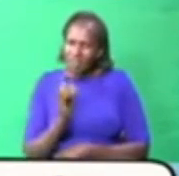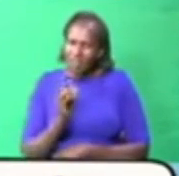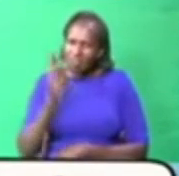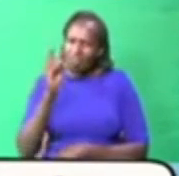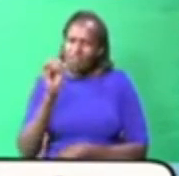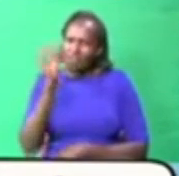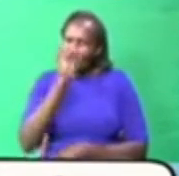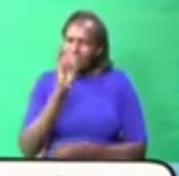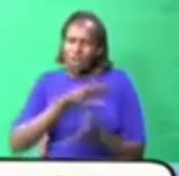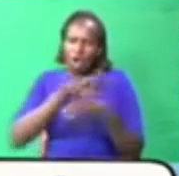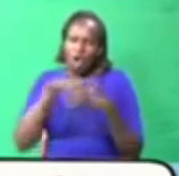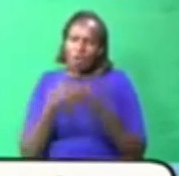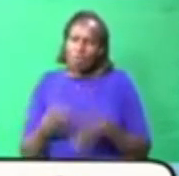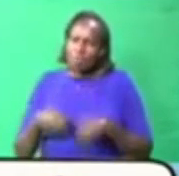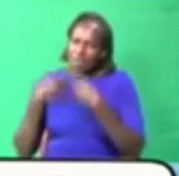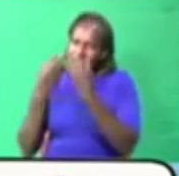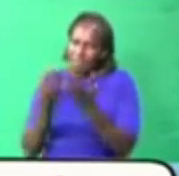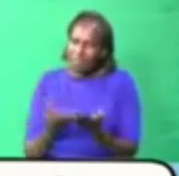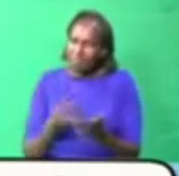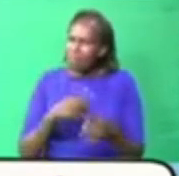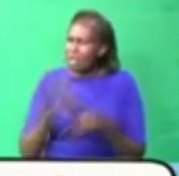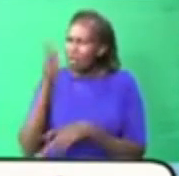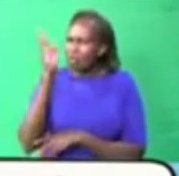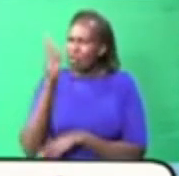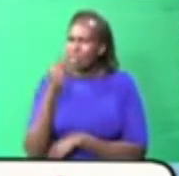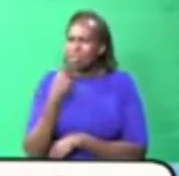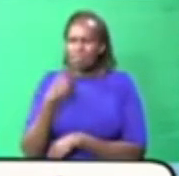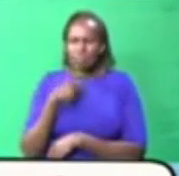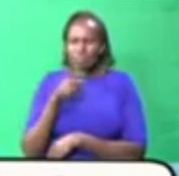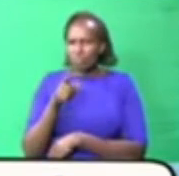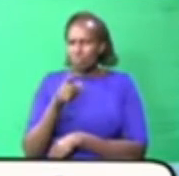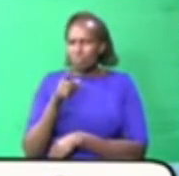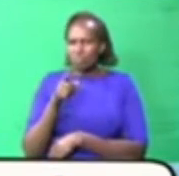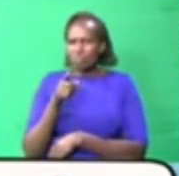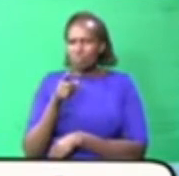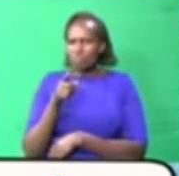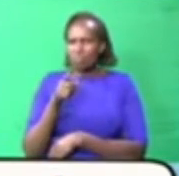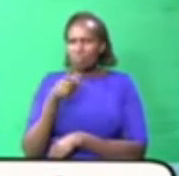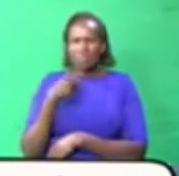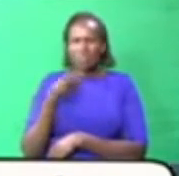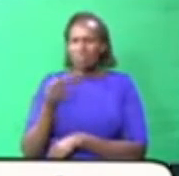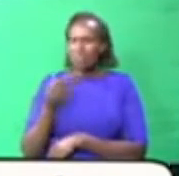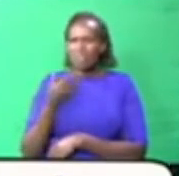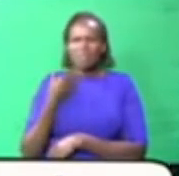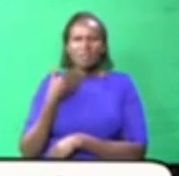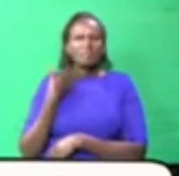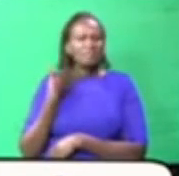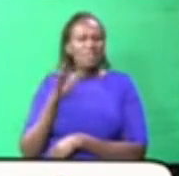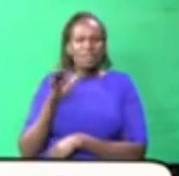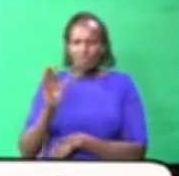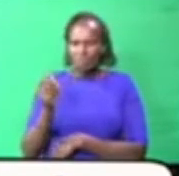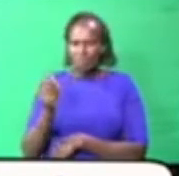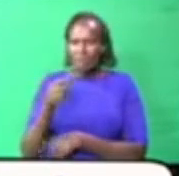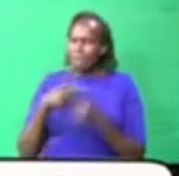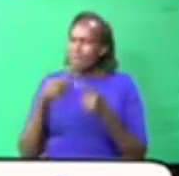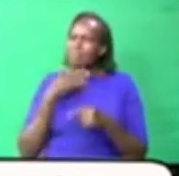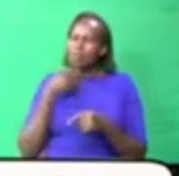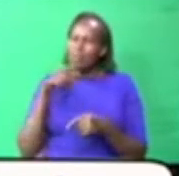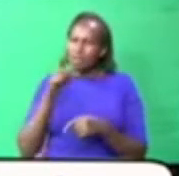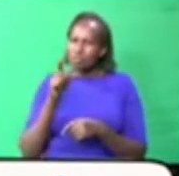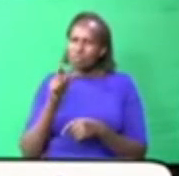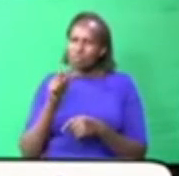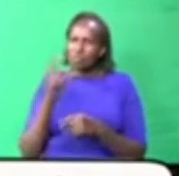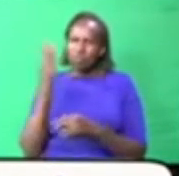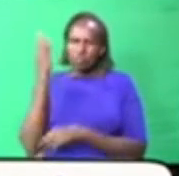ama zote natoa. Lakini Mungu akaisita kaniambia, pana mimi sina haja na pesa yako. Nataka uingie kwa full time ministry.